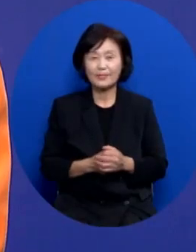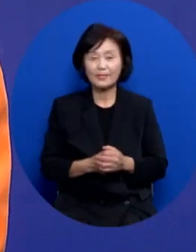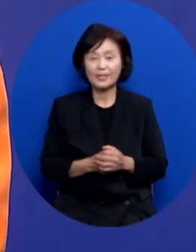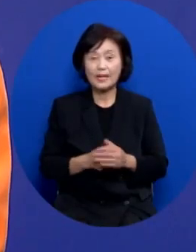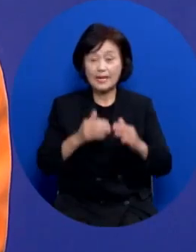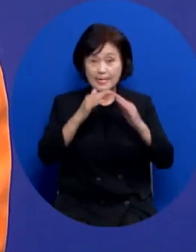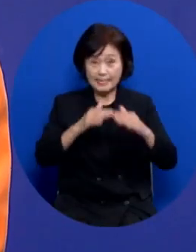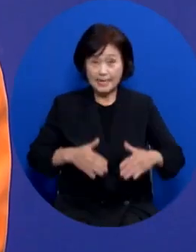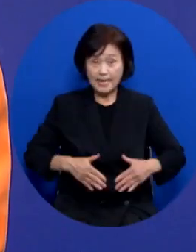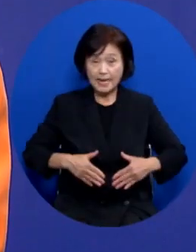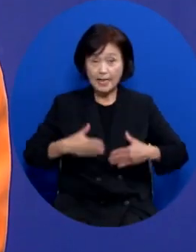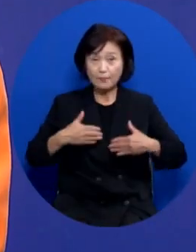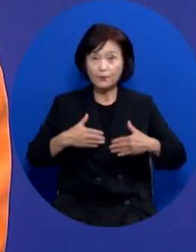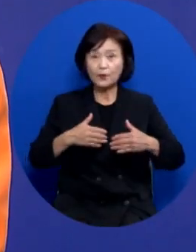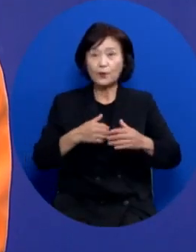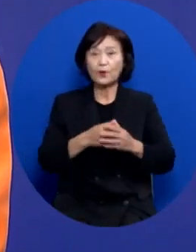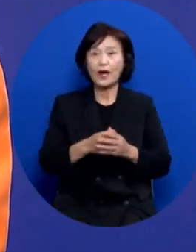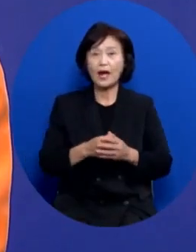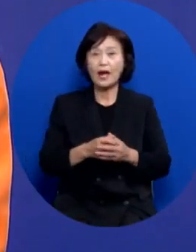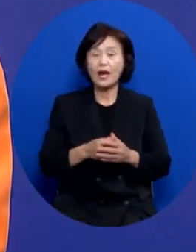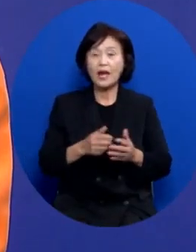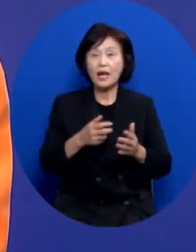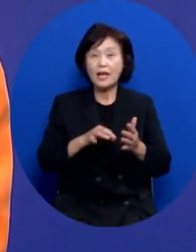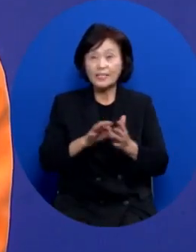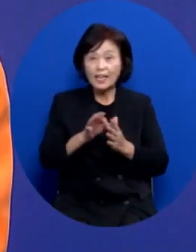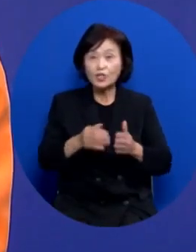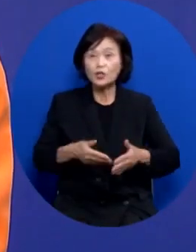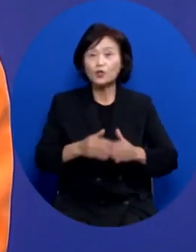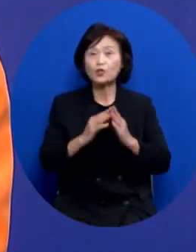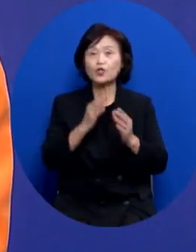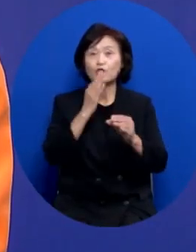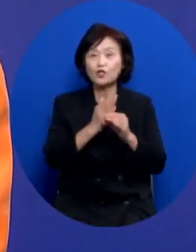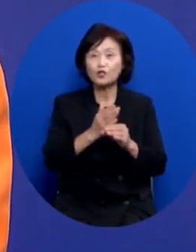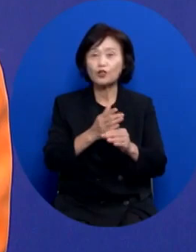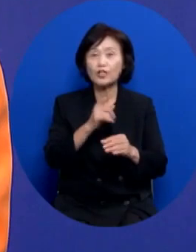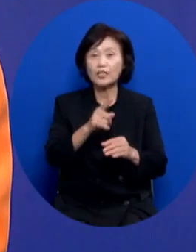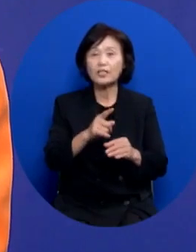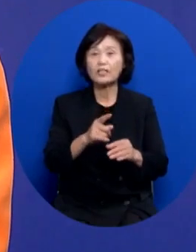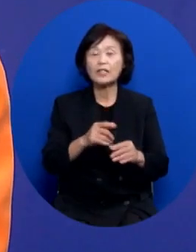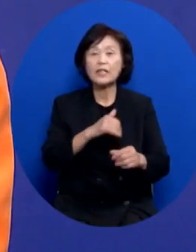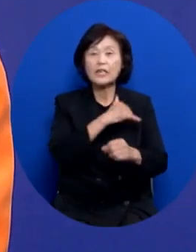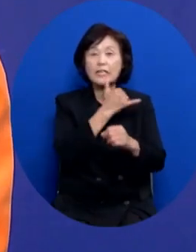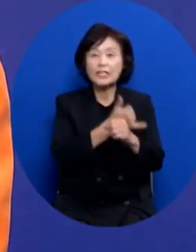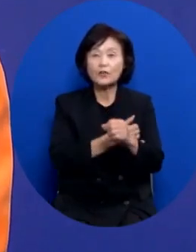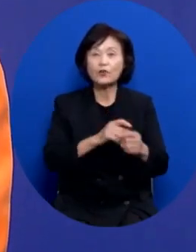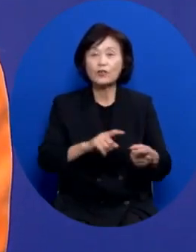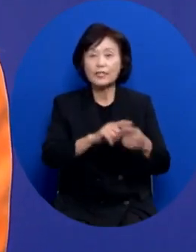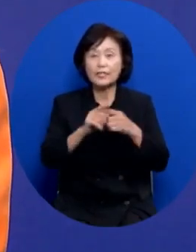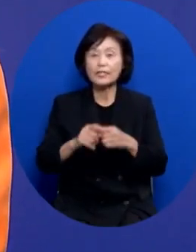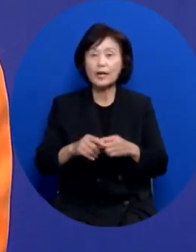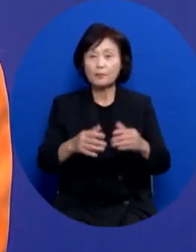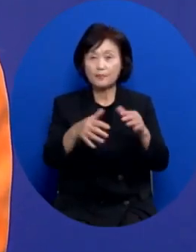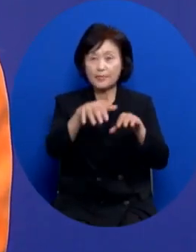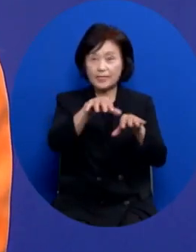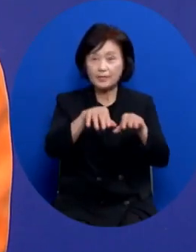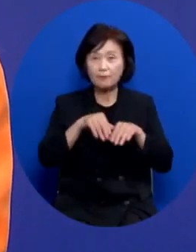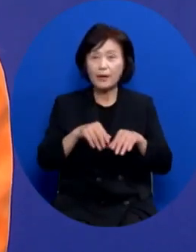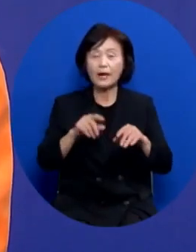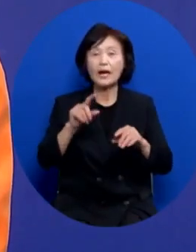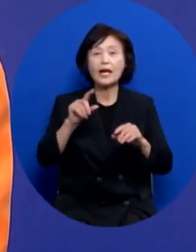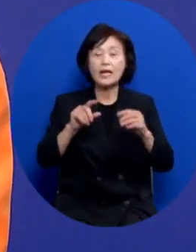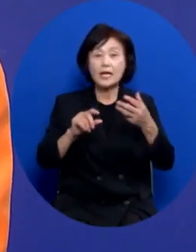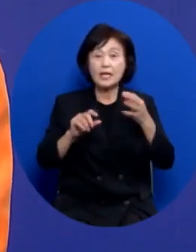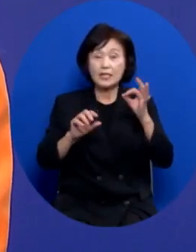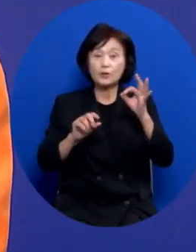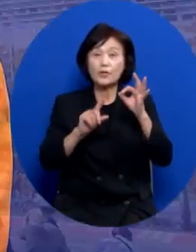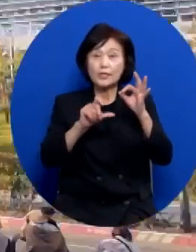전라남도가 재정 추진 중인 전남 도민 인권 헌장 안의 철회를 촉구하는 연합 집회가 15일 전남도청 앞에서